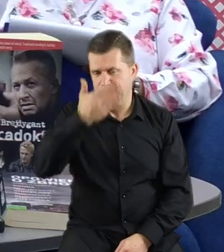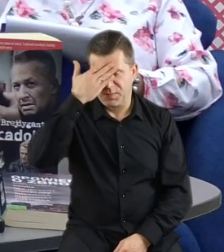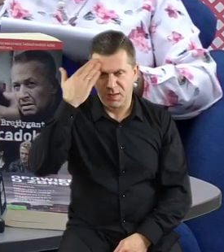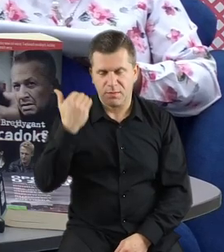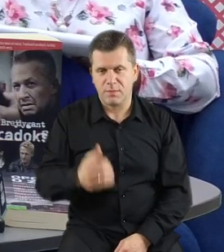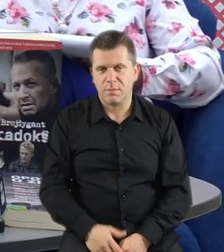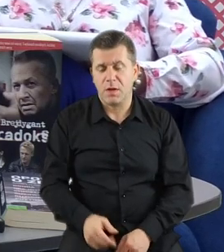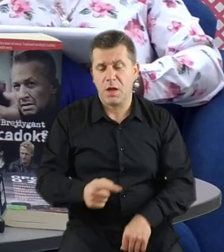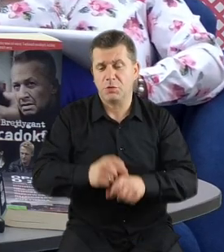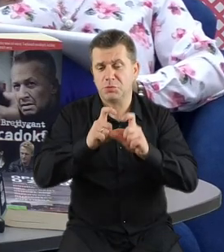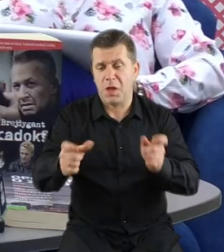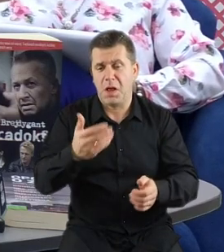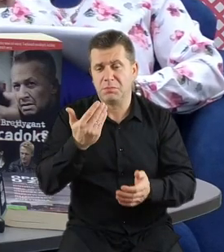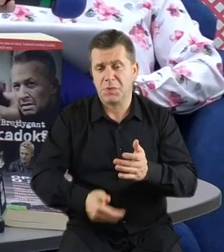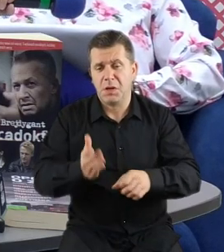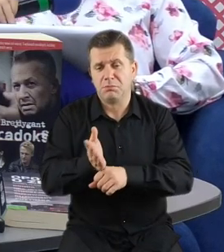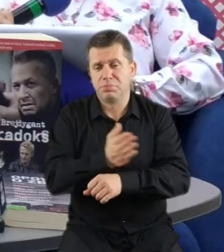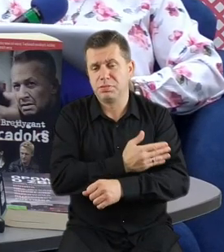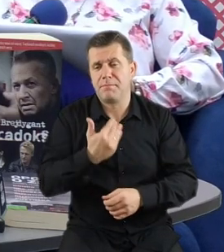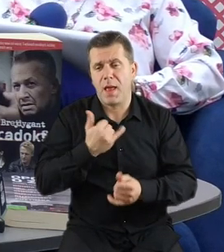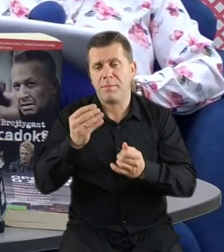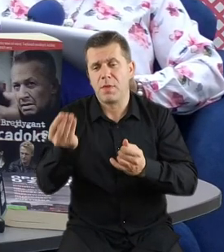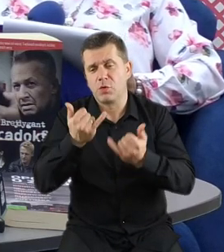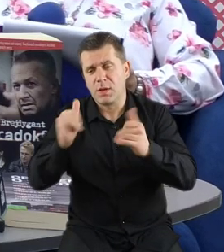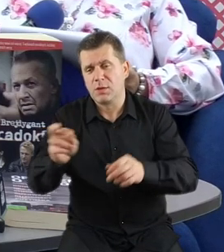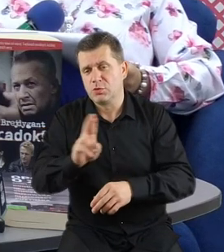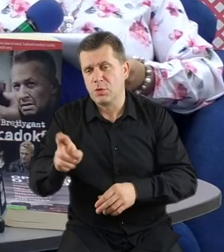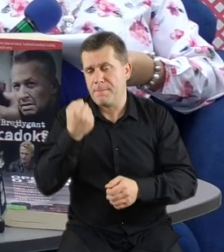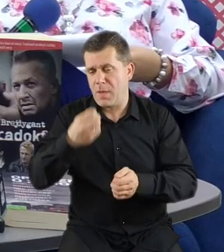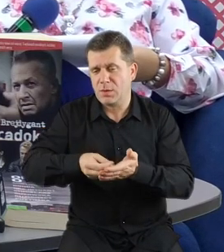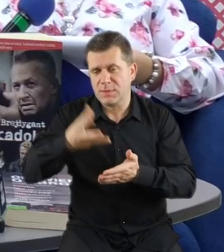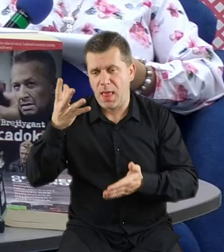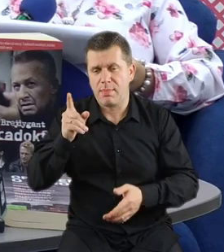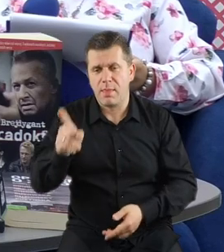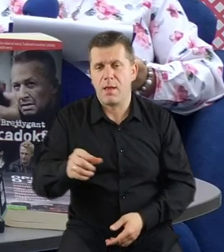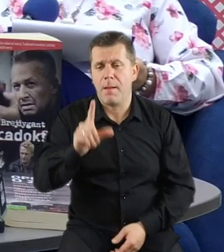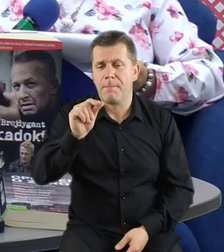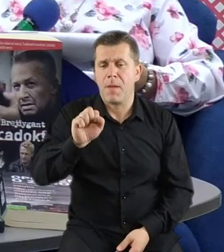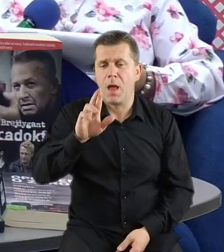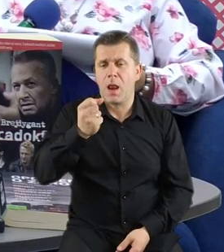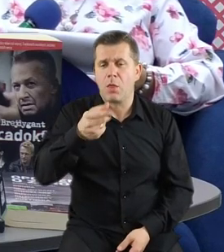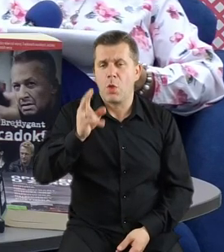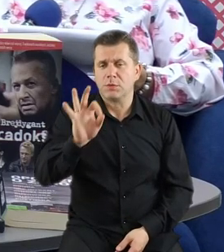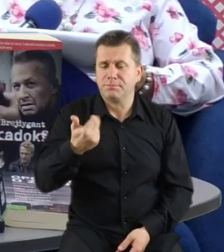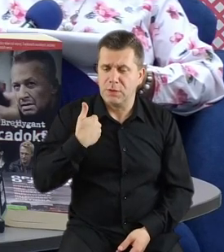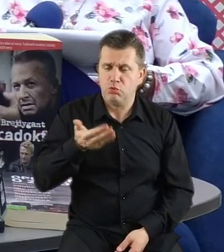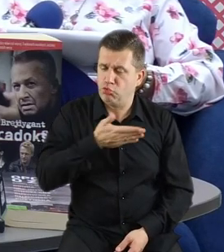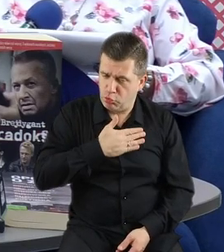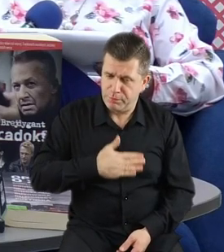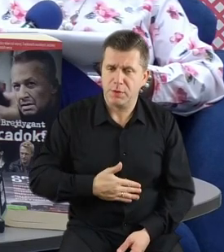nie wiem. I czas leci. I czas leci. No, powstają inne rzeczy na szczęście, które bardzo cenię też, ale paradoks lubiłem.